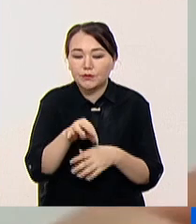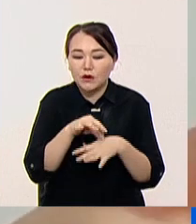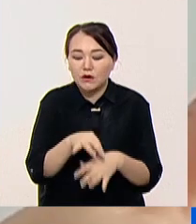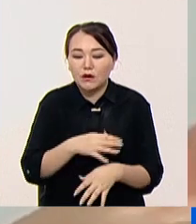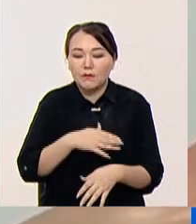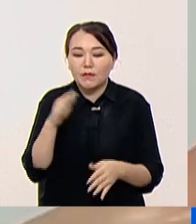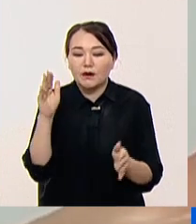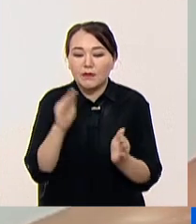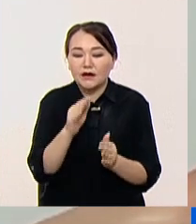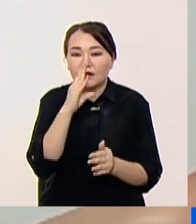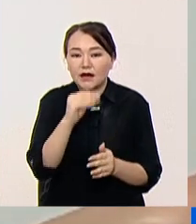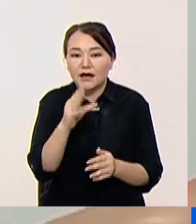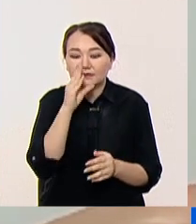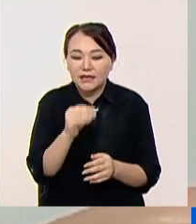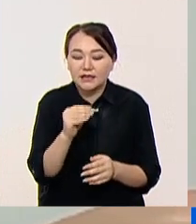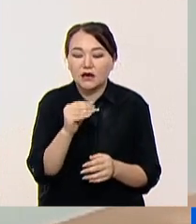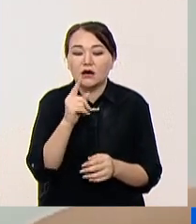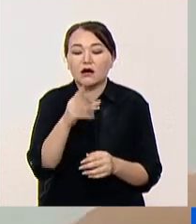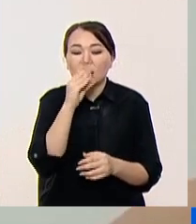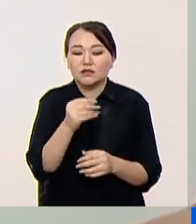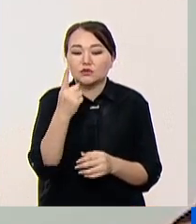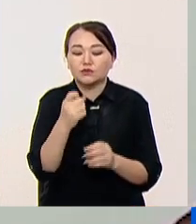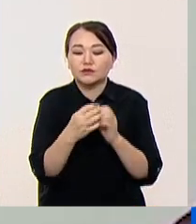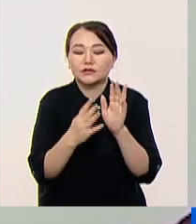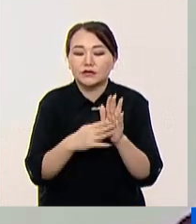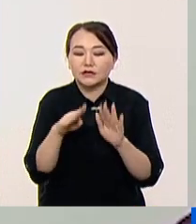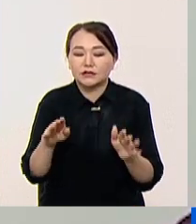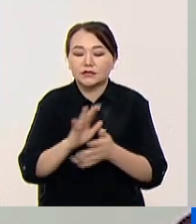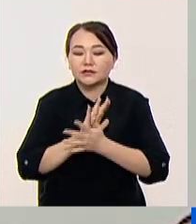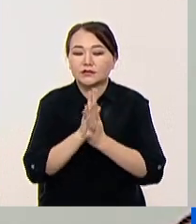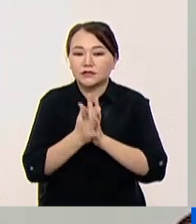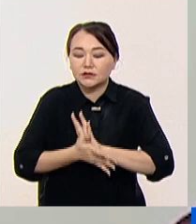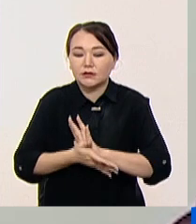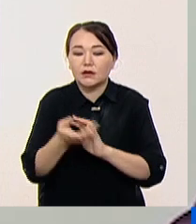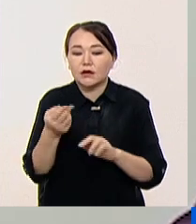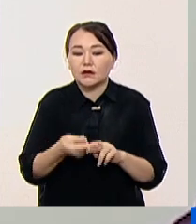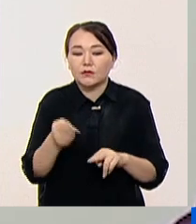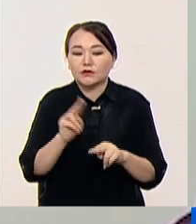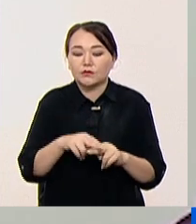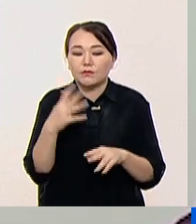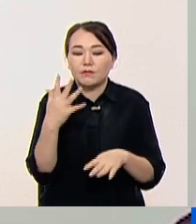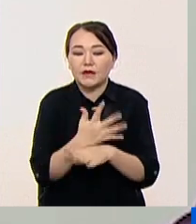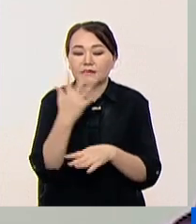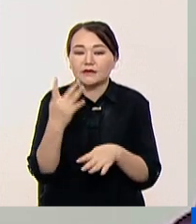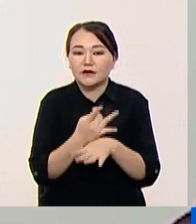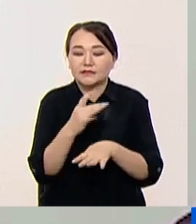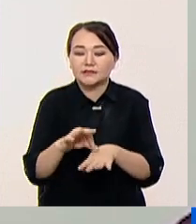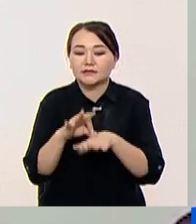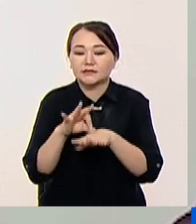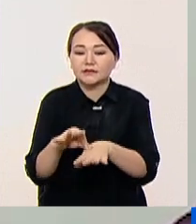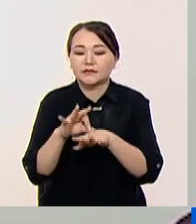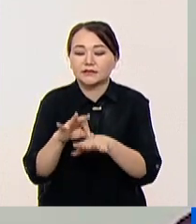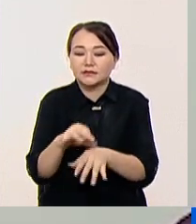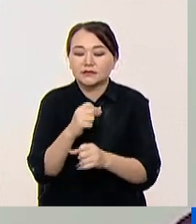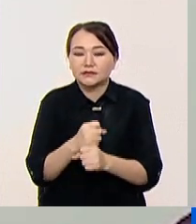Кішкентай маршрутқа газель. Ол газелге 119 бала сыймайды, сондықтан 5 рет тасымал жасайды.